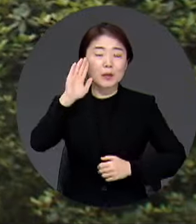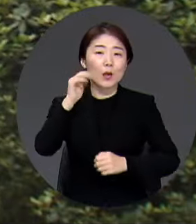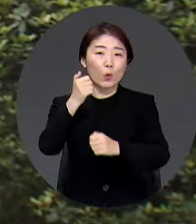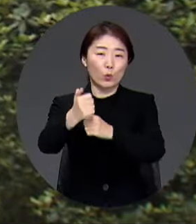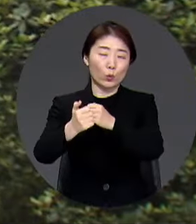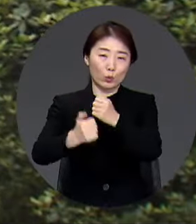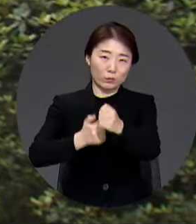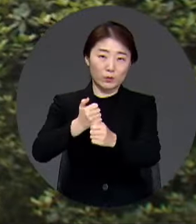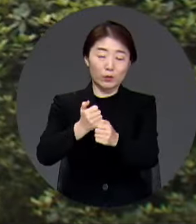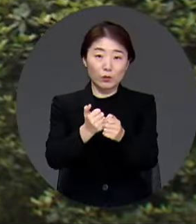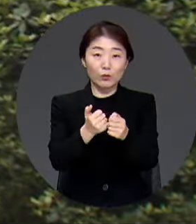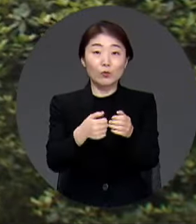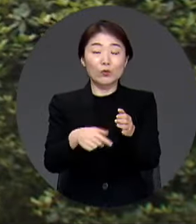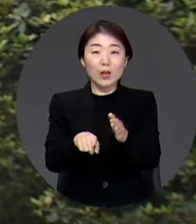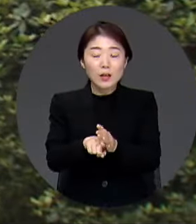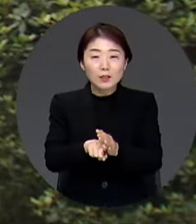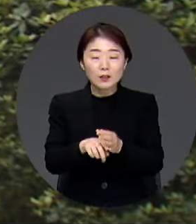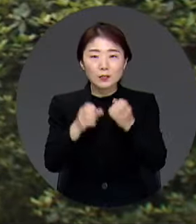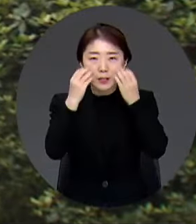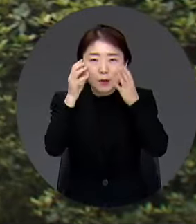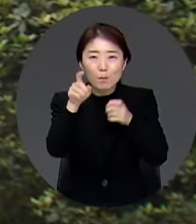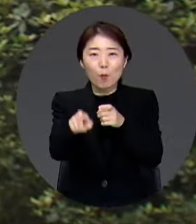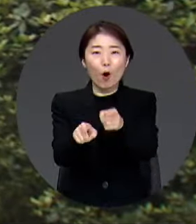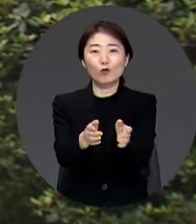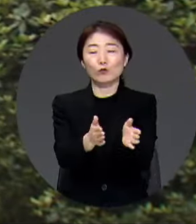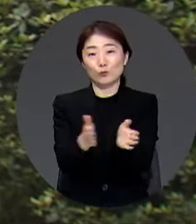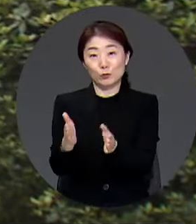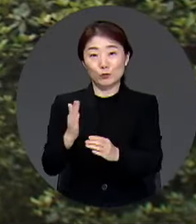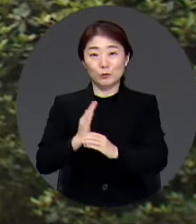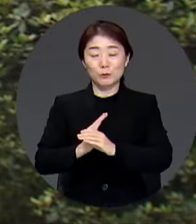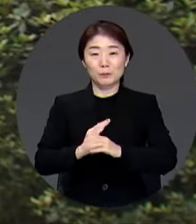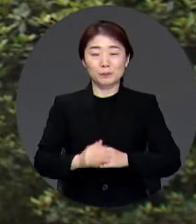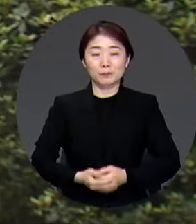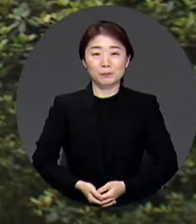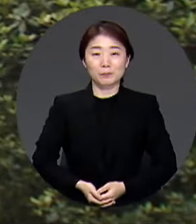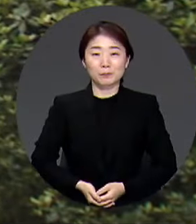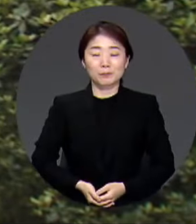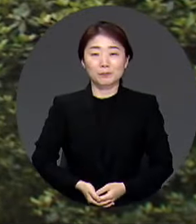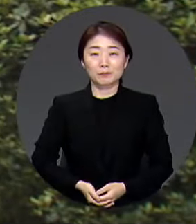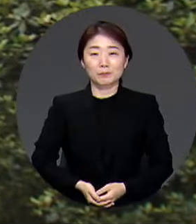50년을 위한 새로운 도약을 준비하고 있습니다. MBC 뉴스 부정석입니다.